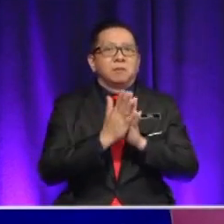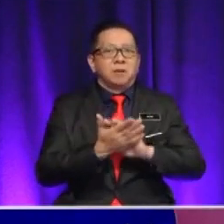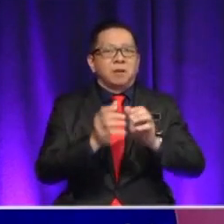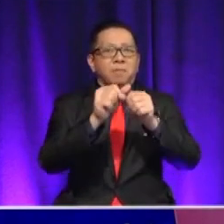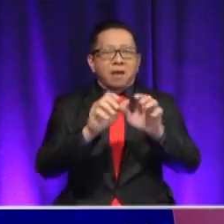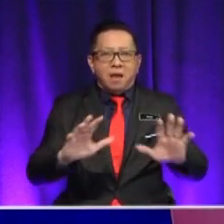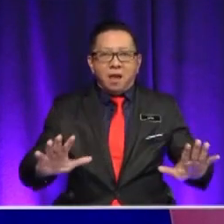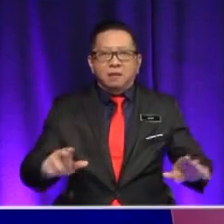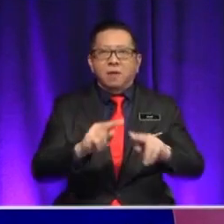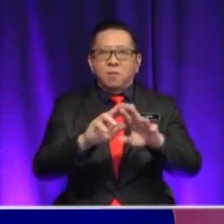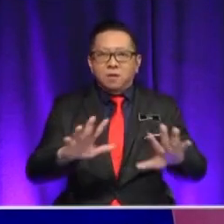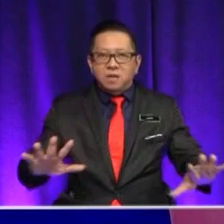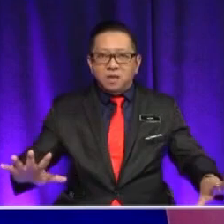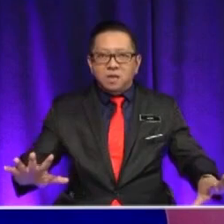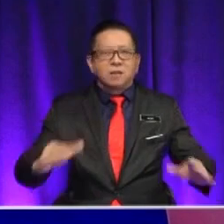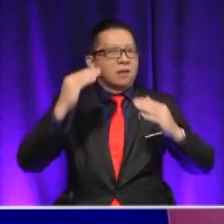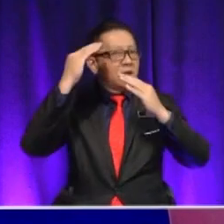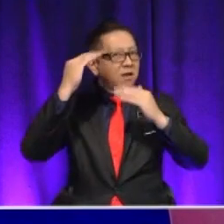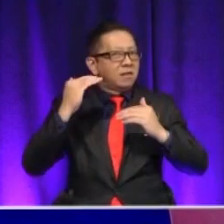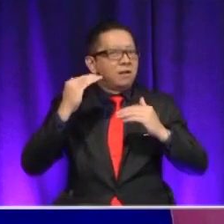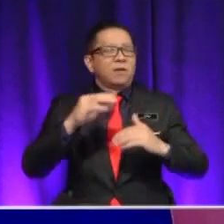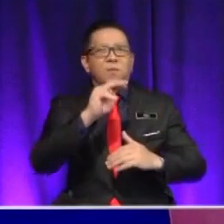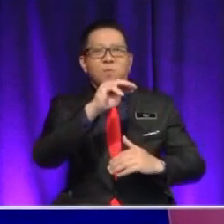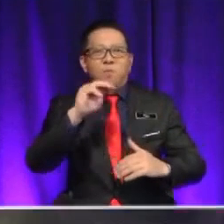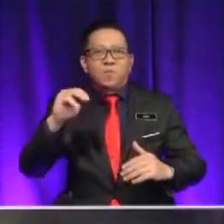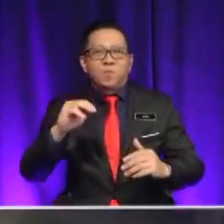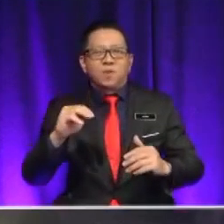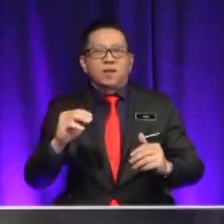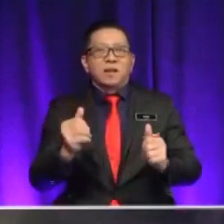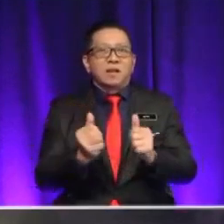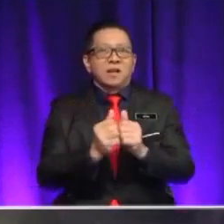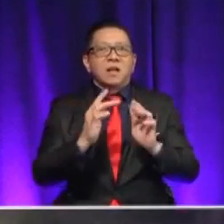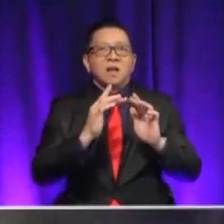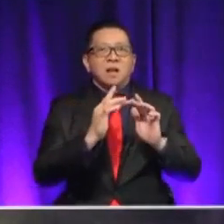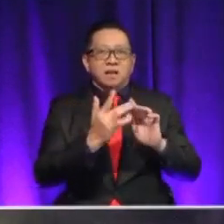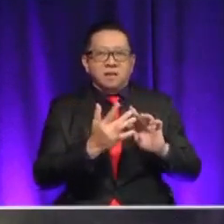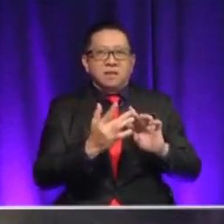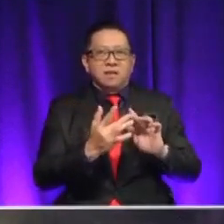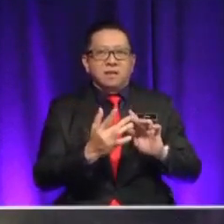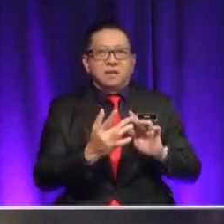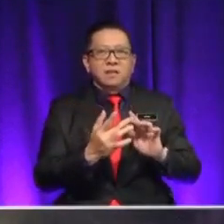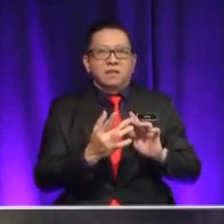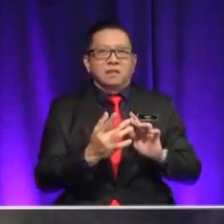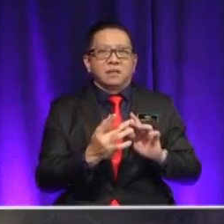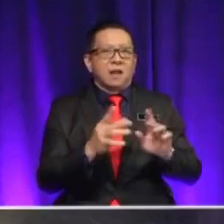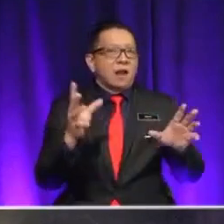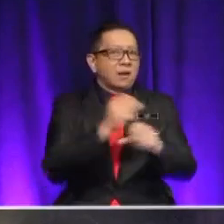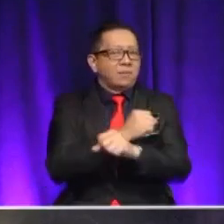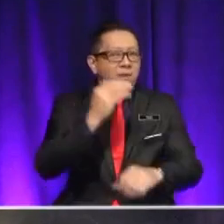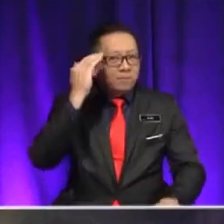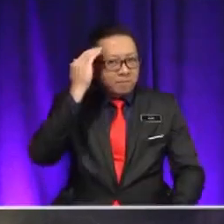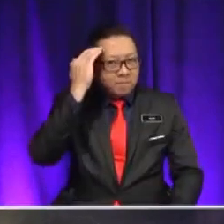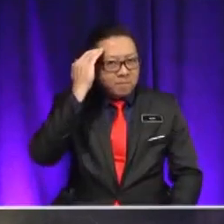jadi diharapkan murid-murid yang berada talian dalam talian bersama cikgu, mm-hmm. okey, dan juga murid-murid yang berada di rumah, okey, dapat